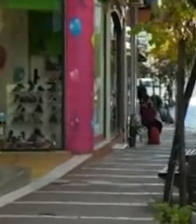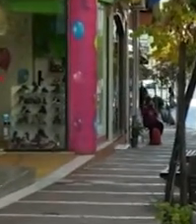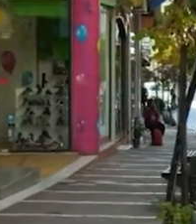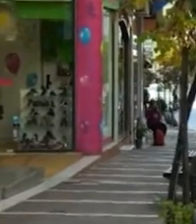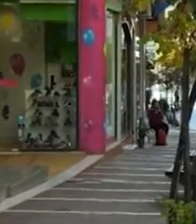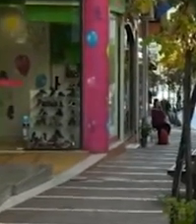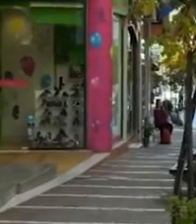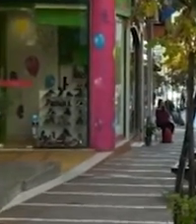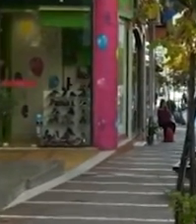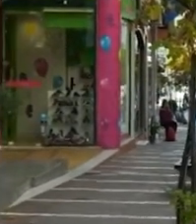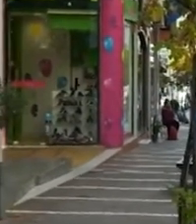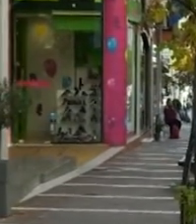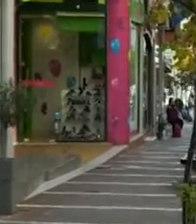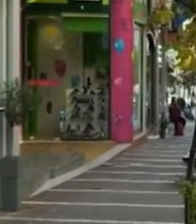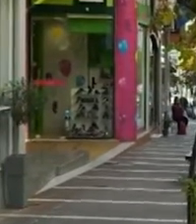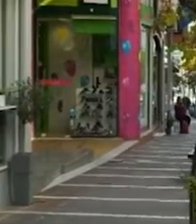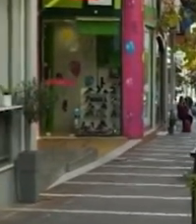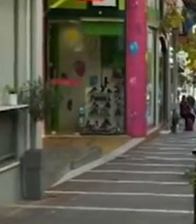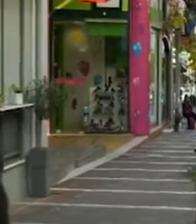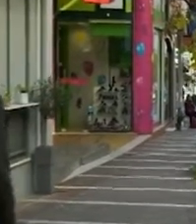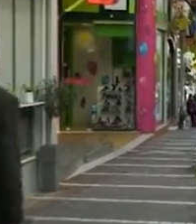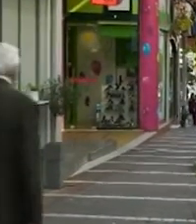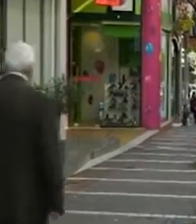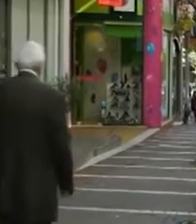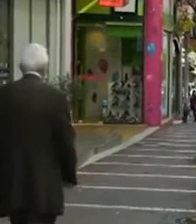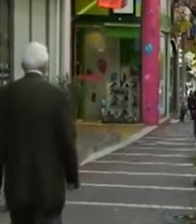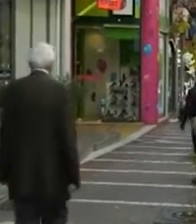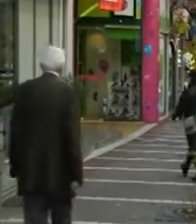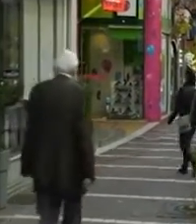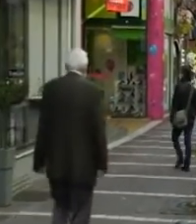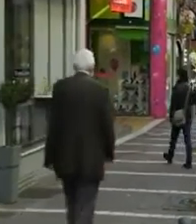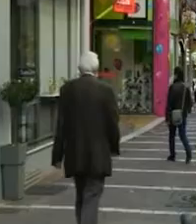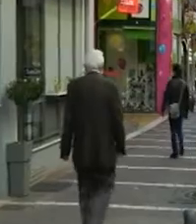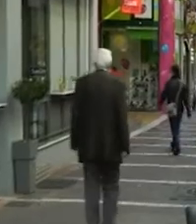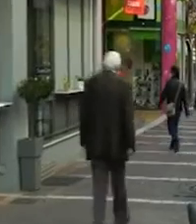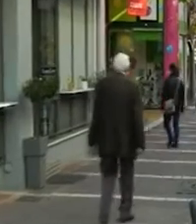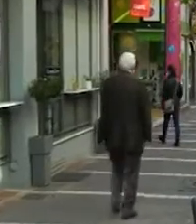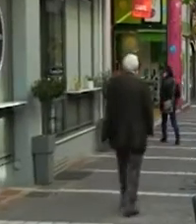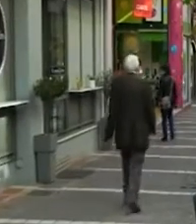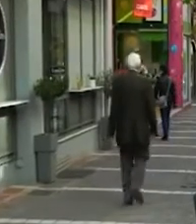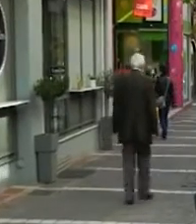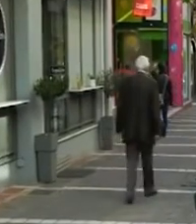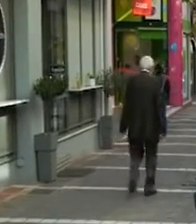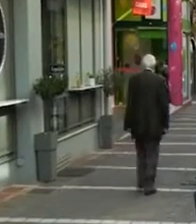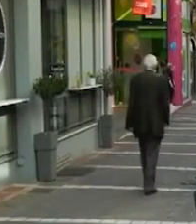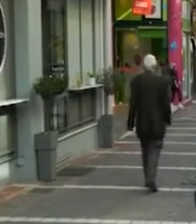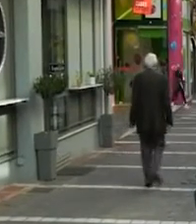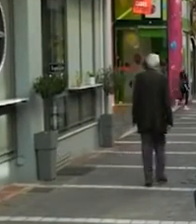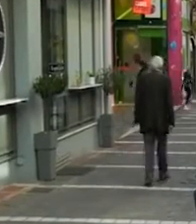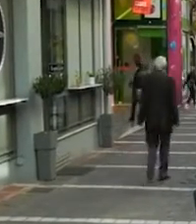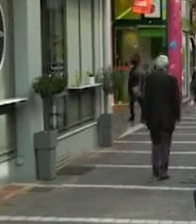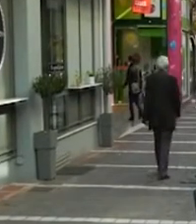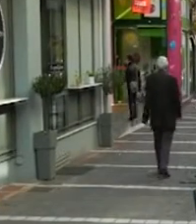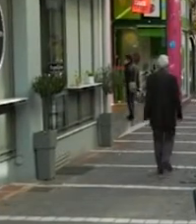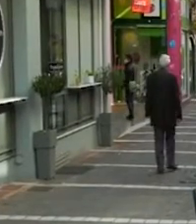όπως τόνισε κατά τη διάρκεια της σημερινής ενημέρωσης η καθηγήτρια παιδιατρικής λοιμοξιολογίας και μέλος της Επιτροπής Εμπειρογνωμόνων Βάνα Παπαευαγγέλου, αλλά